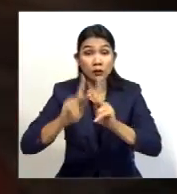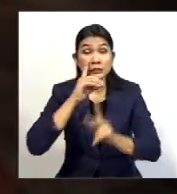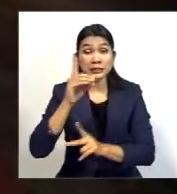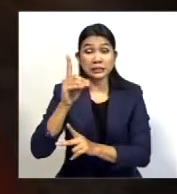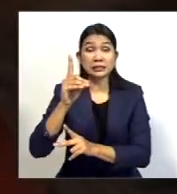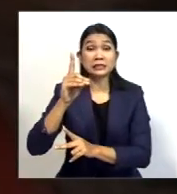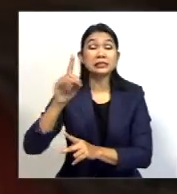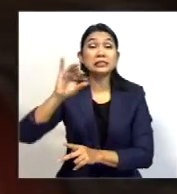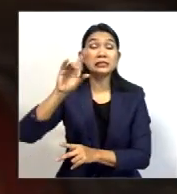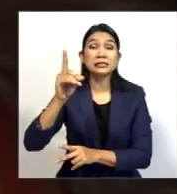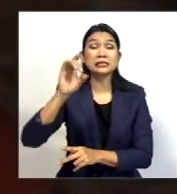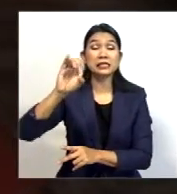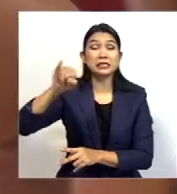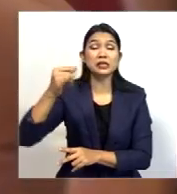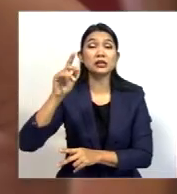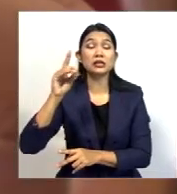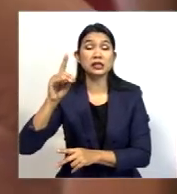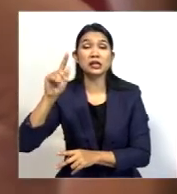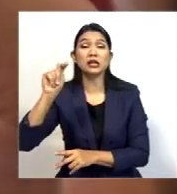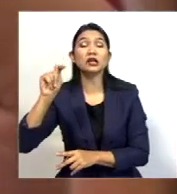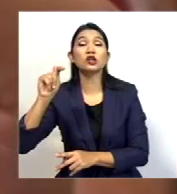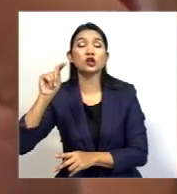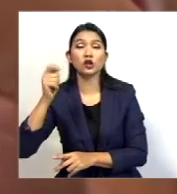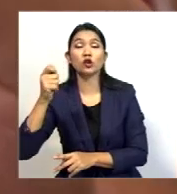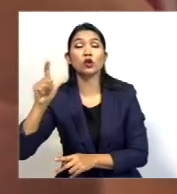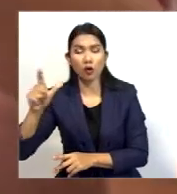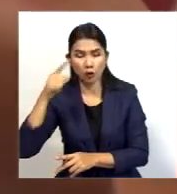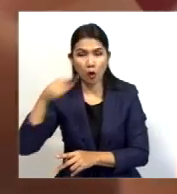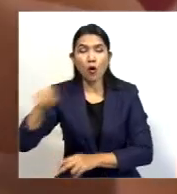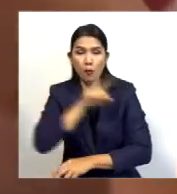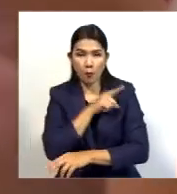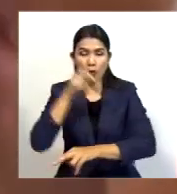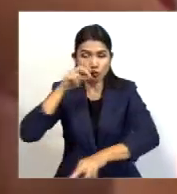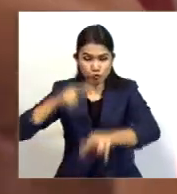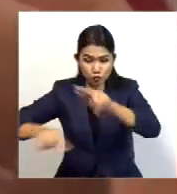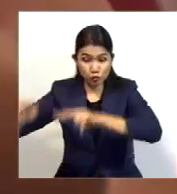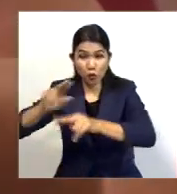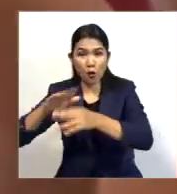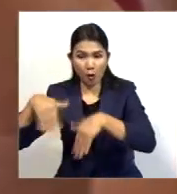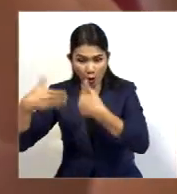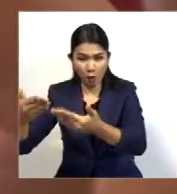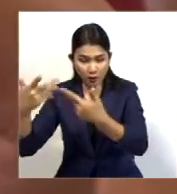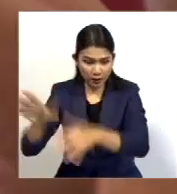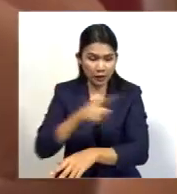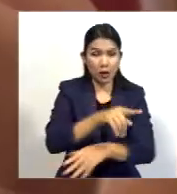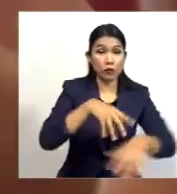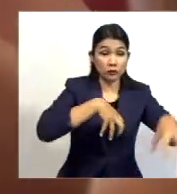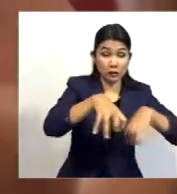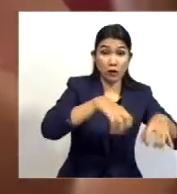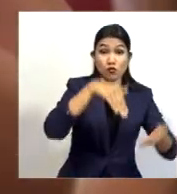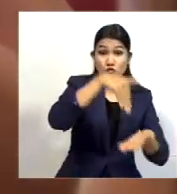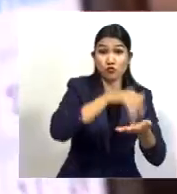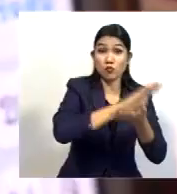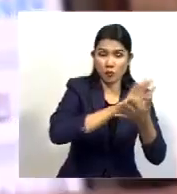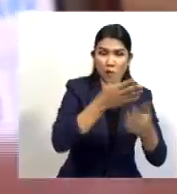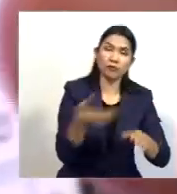พื่อเศรษฐกิจและสังคมสนับสนุนดูแลไปจนกว่าจะมีการจัดตั้งศูนย์ National Search เรียบร้อยแล้วค่ะท